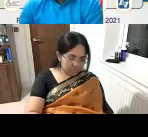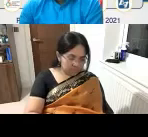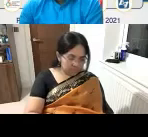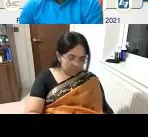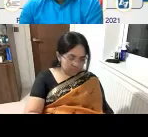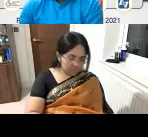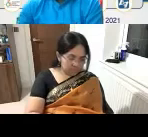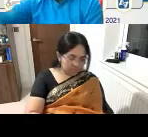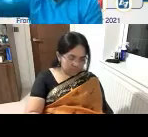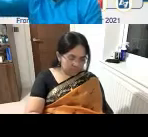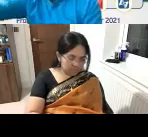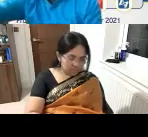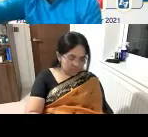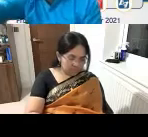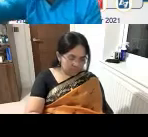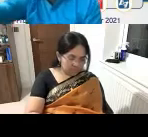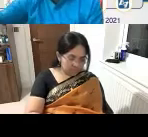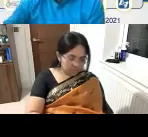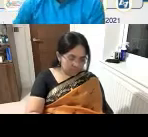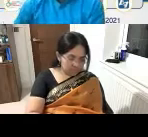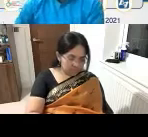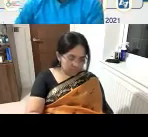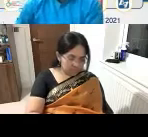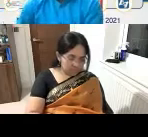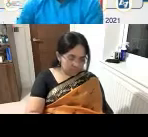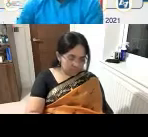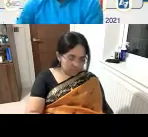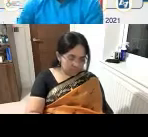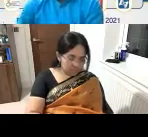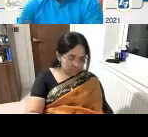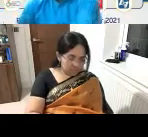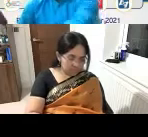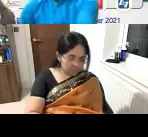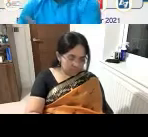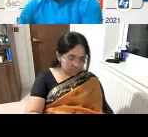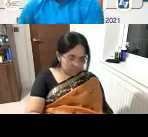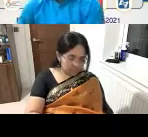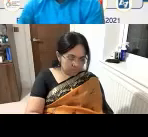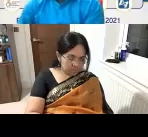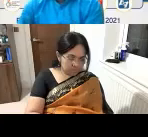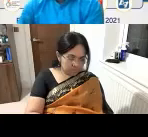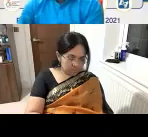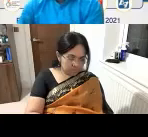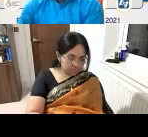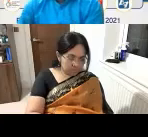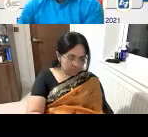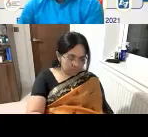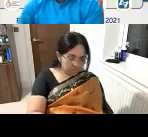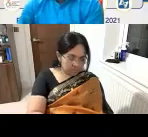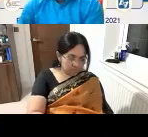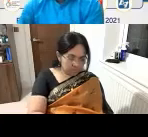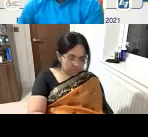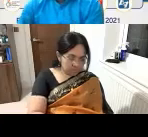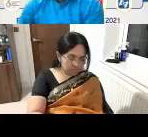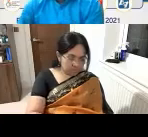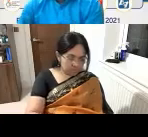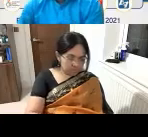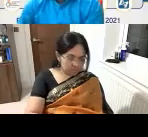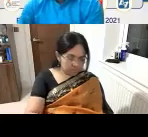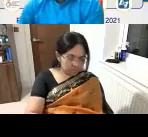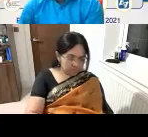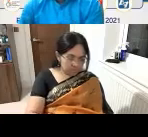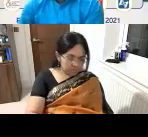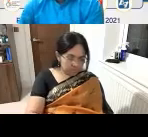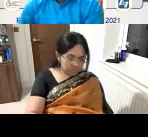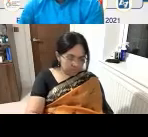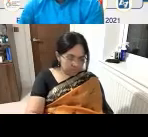मेंटल हेल्थ कंडीशंस को भी साथ में देखना जरूरी है. और इन सब के लिए हमें ये हमेशा ध्यान में रखना चाहिए कि एक कंडीशन